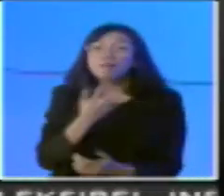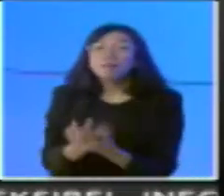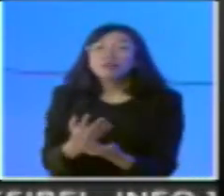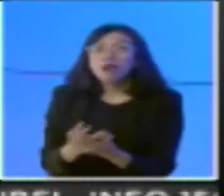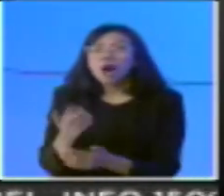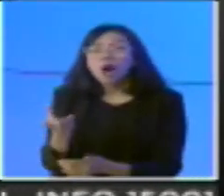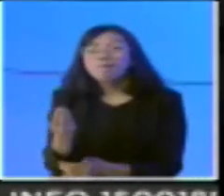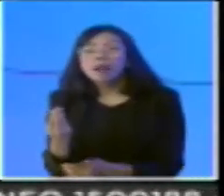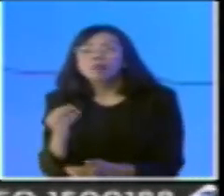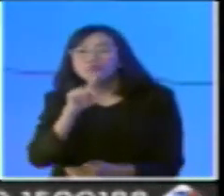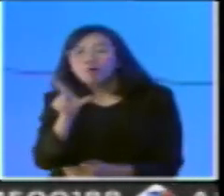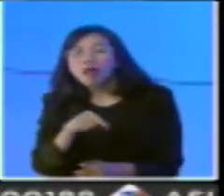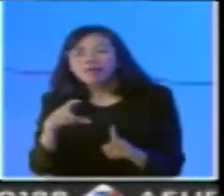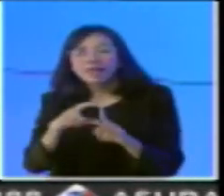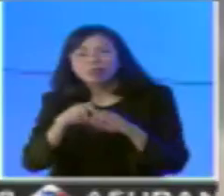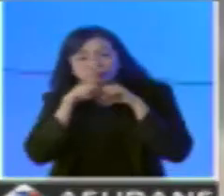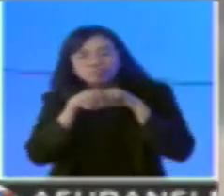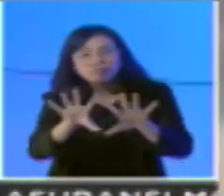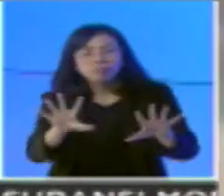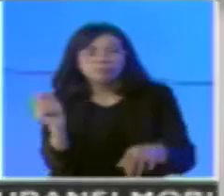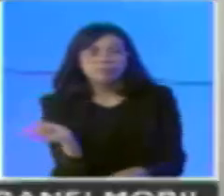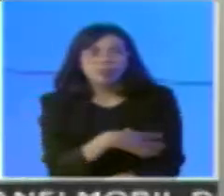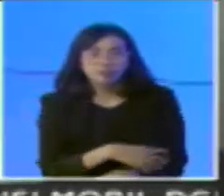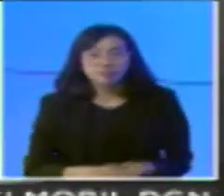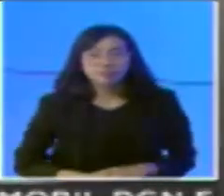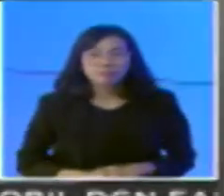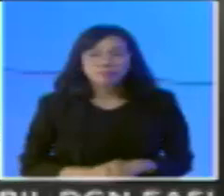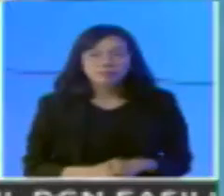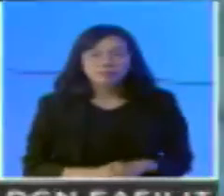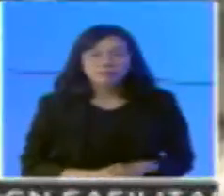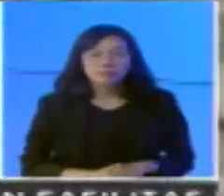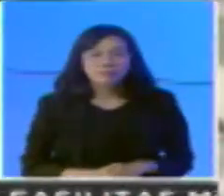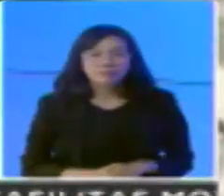mengungkap kasus penyerangan terhadap Novel Baswedan. Dari Jakarta, tim liputan iNews melaporkan.